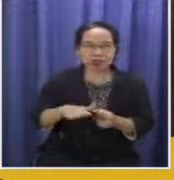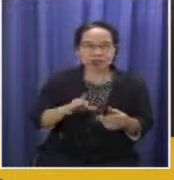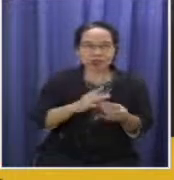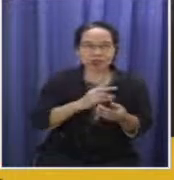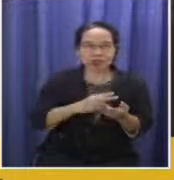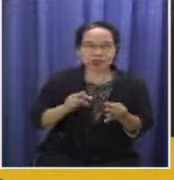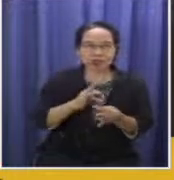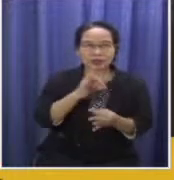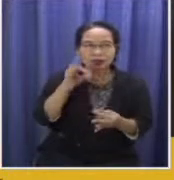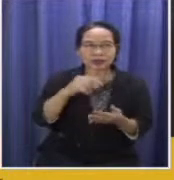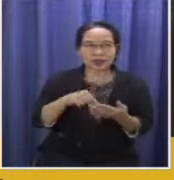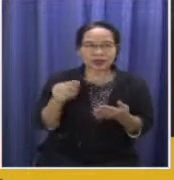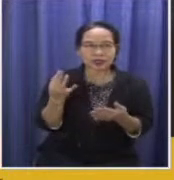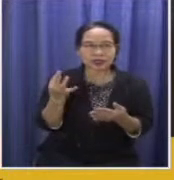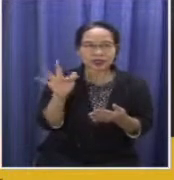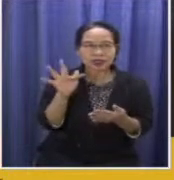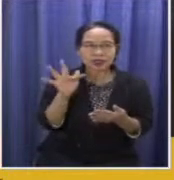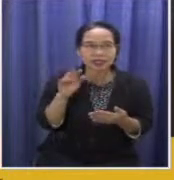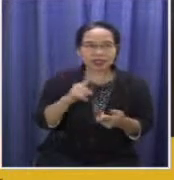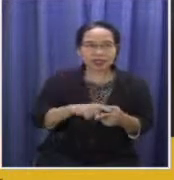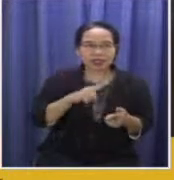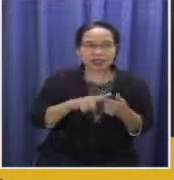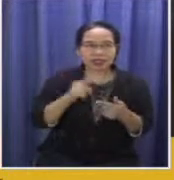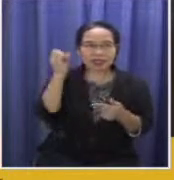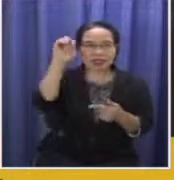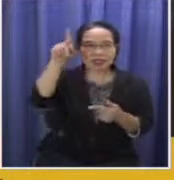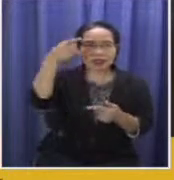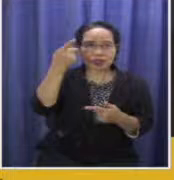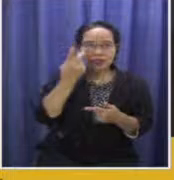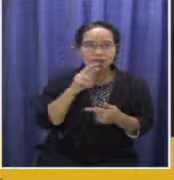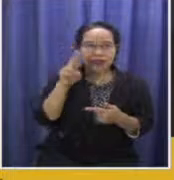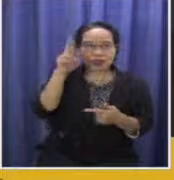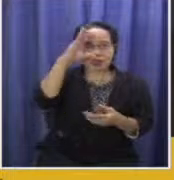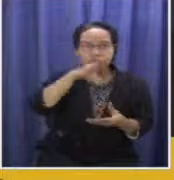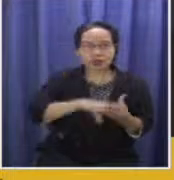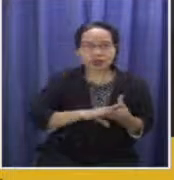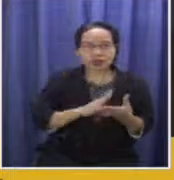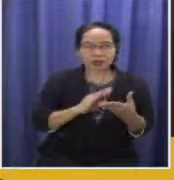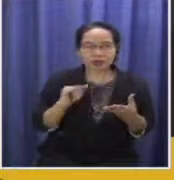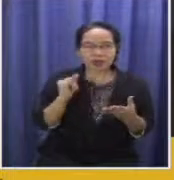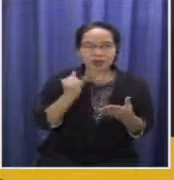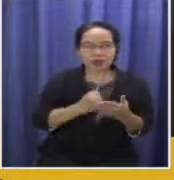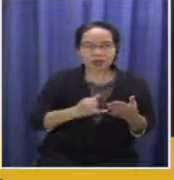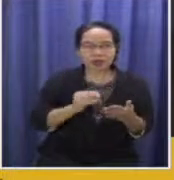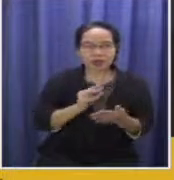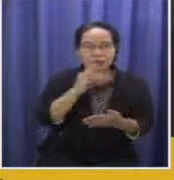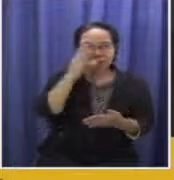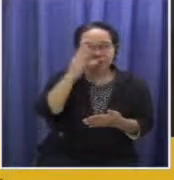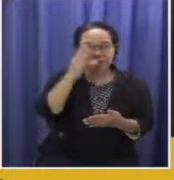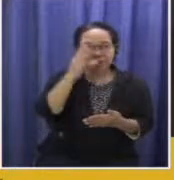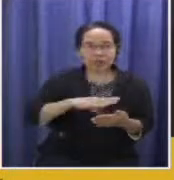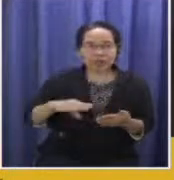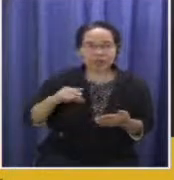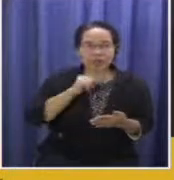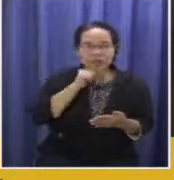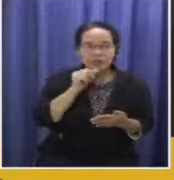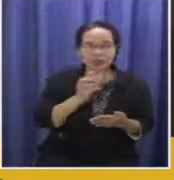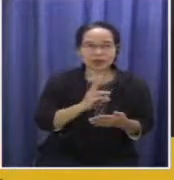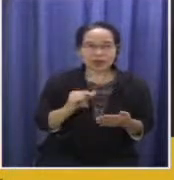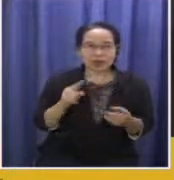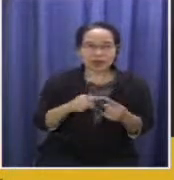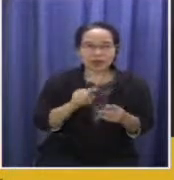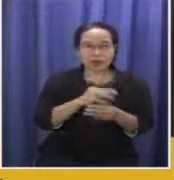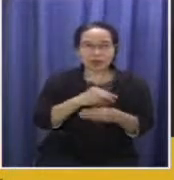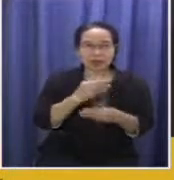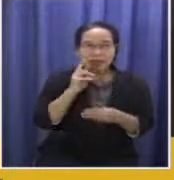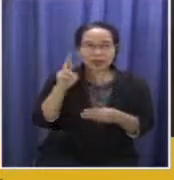भयो। 19 तर तिनका पति योसेफ धार्मिक मानिस भएका हुनाले तिनलाई शर्ममा पार्ने